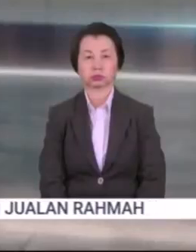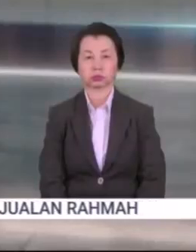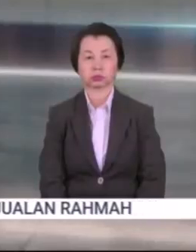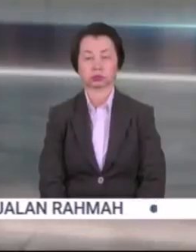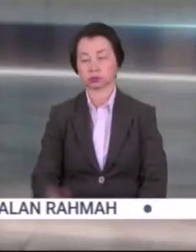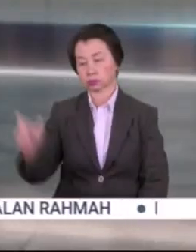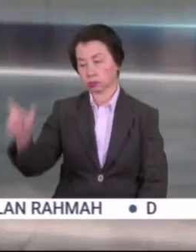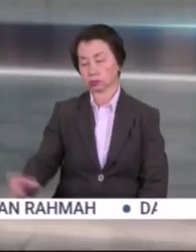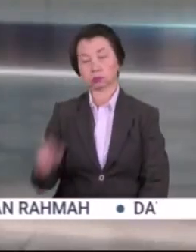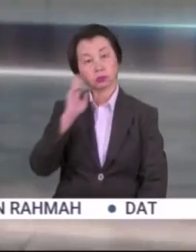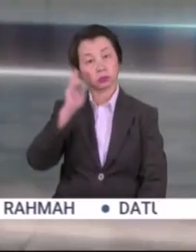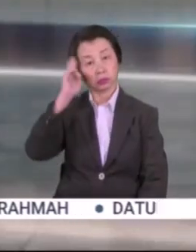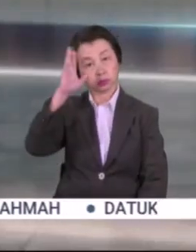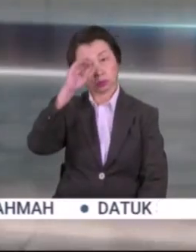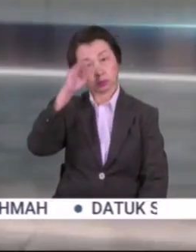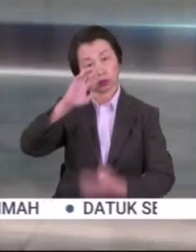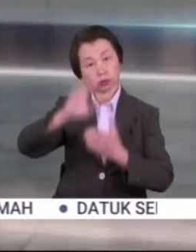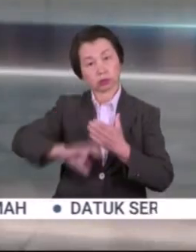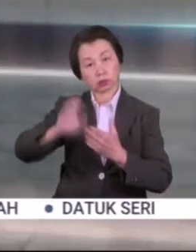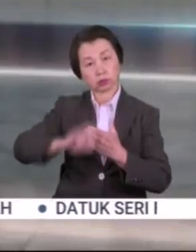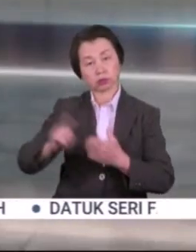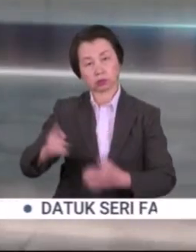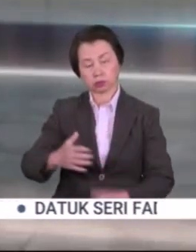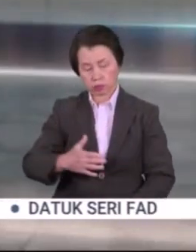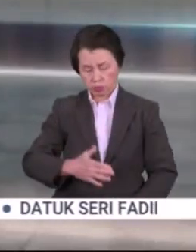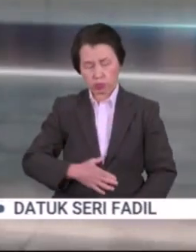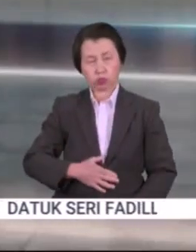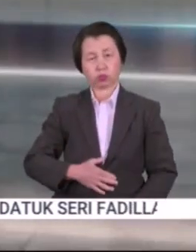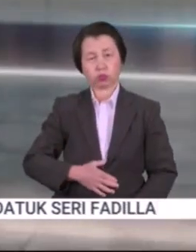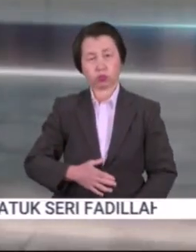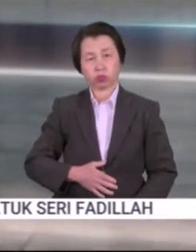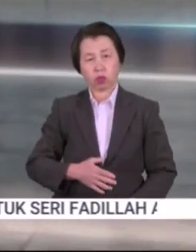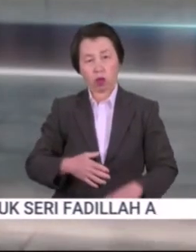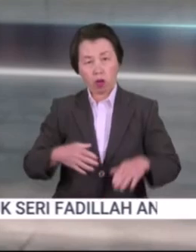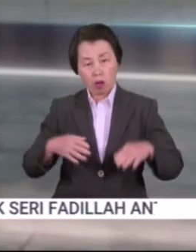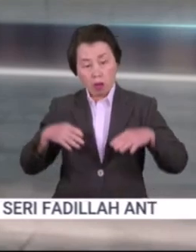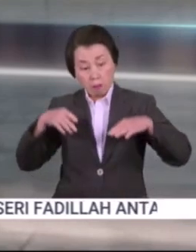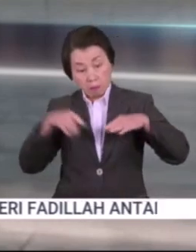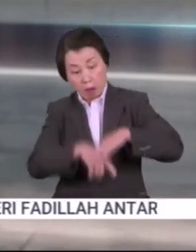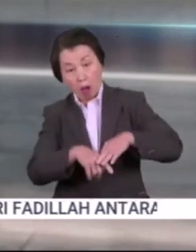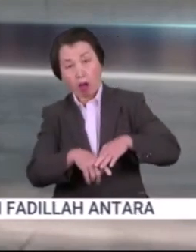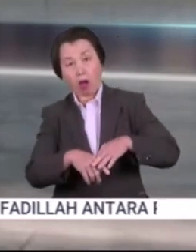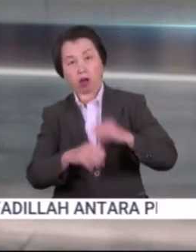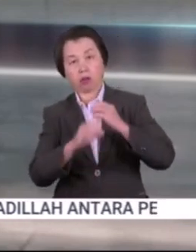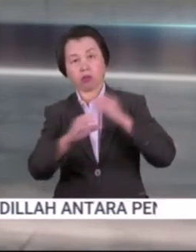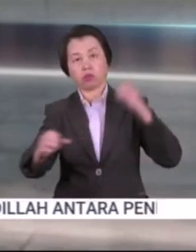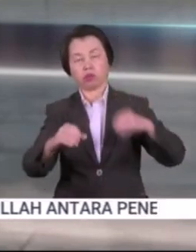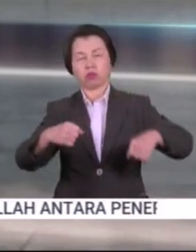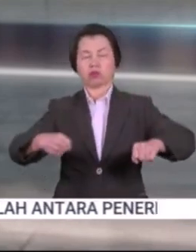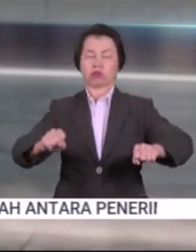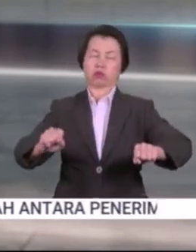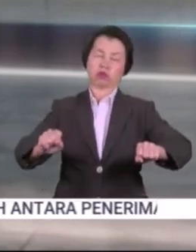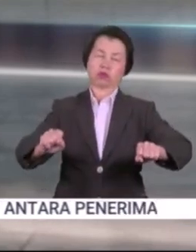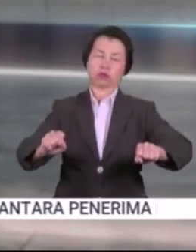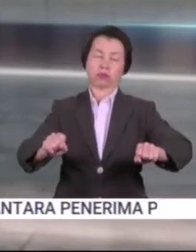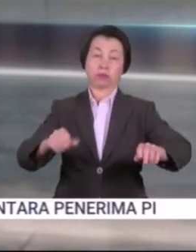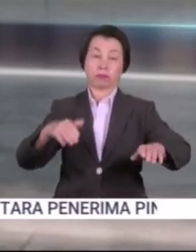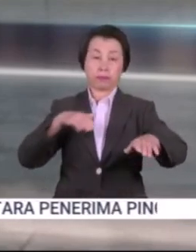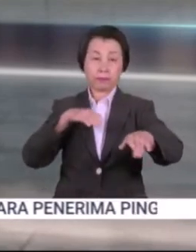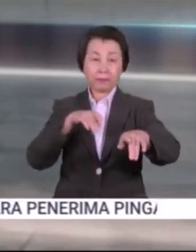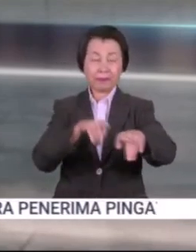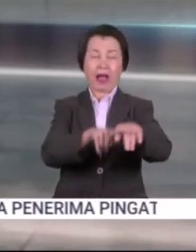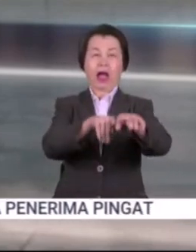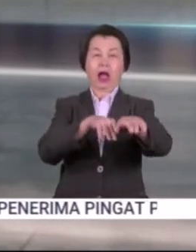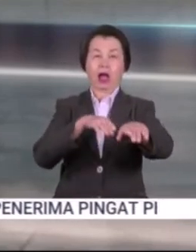seorang remaja lelaki cedera parah akibat perut perut tertusuk Buluh ya selepas mutusikal yang ditungganginya terlanggar belakang